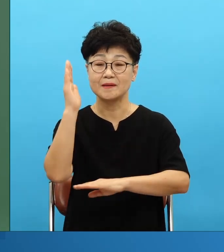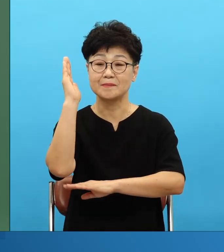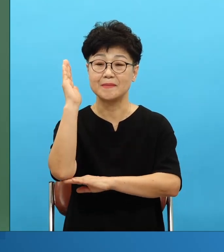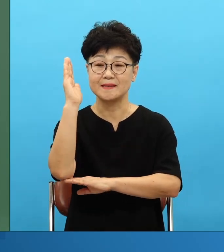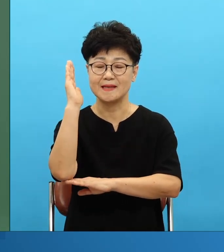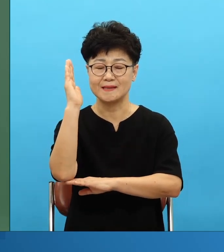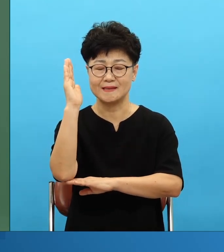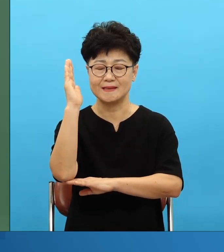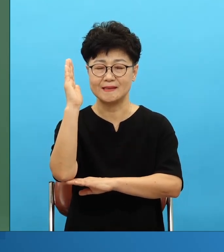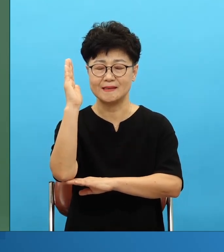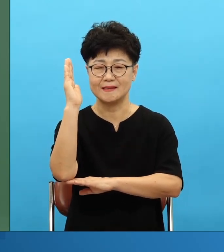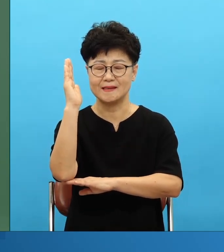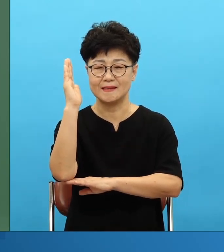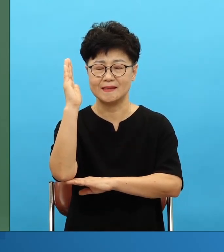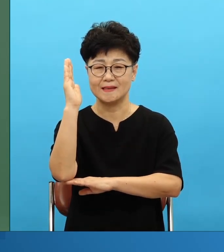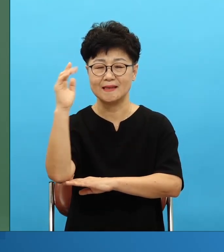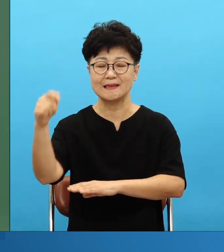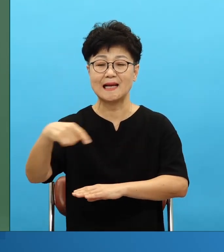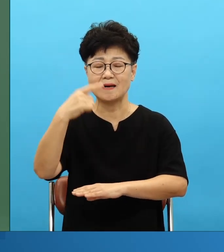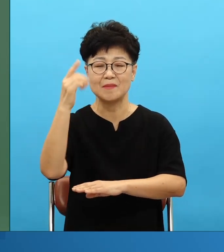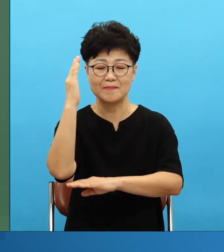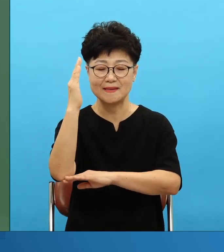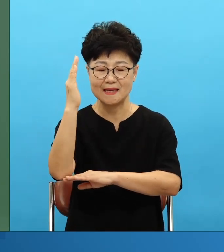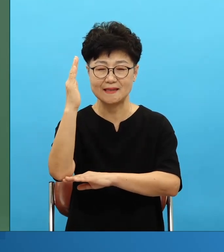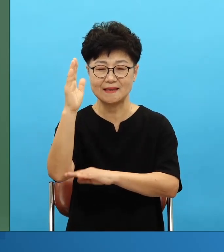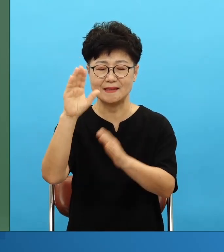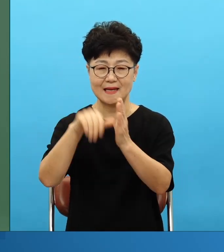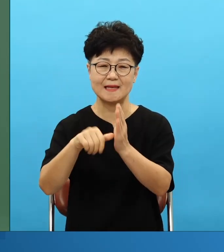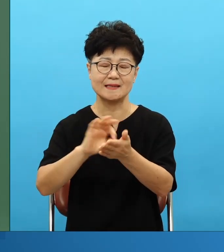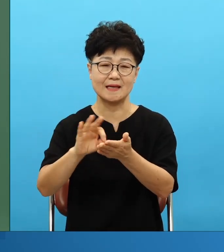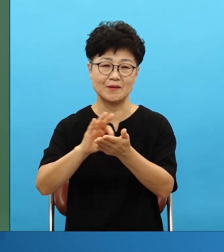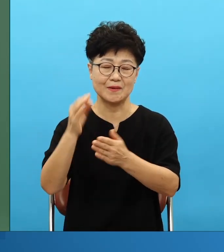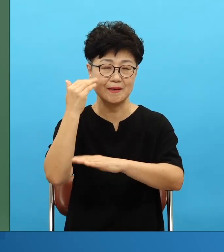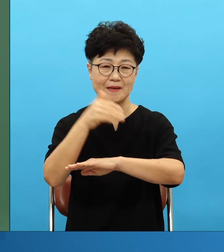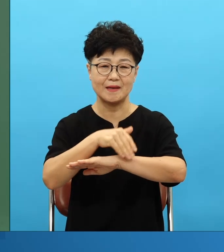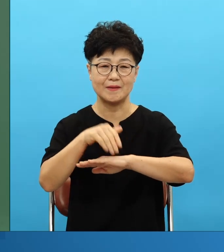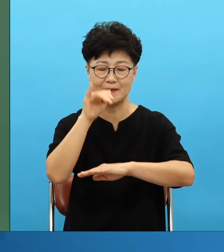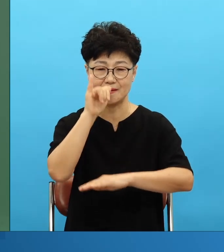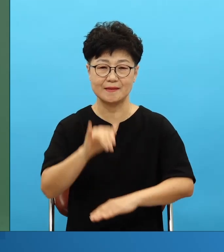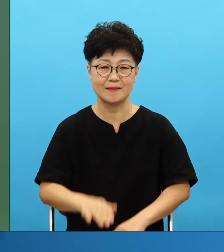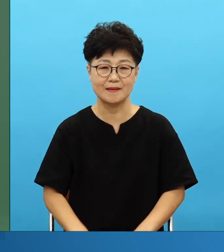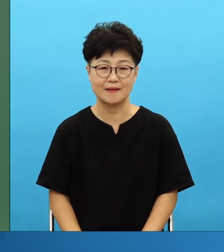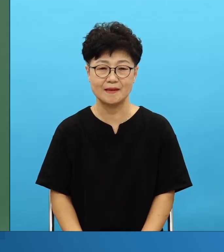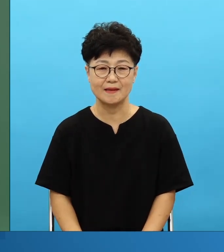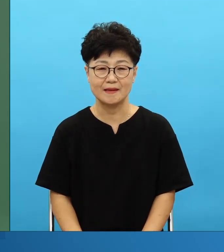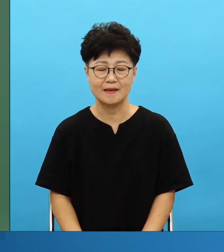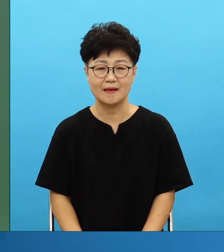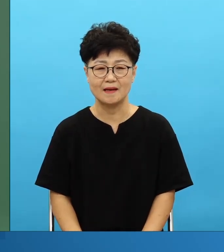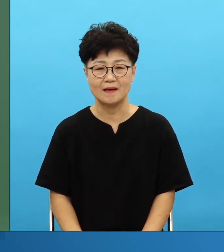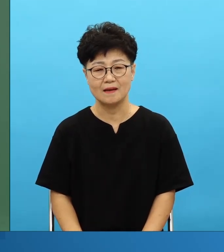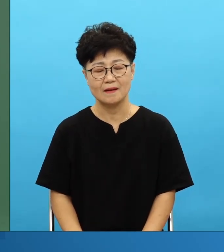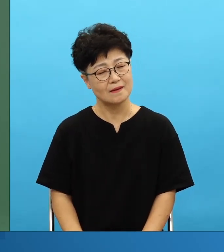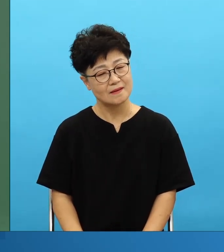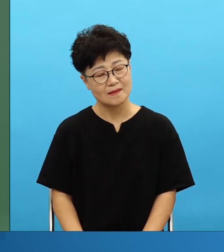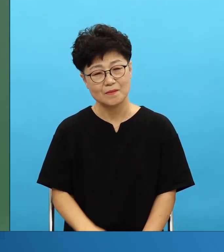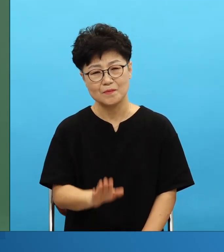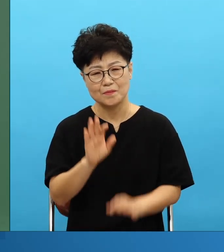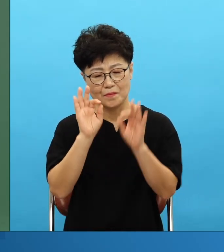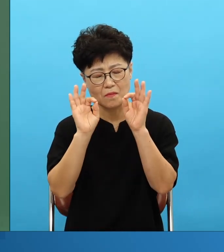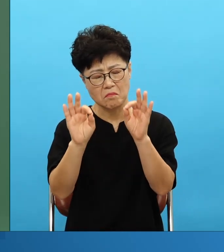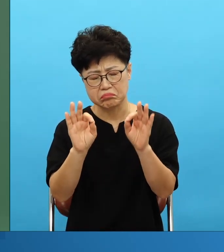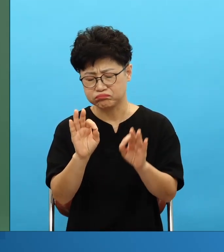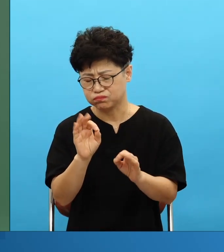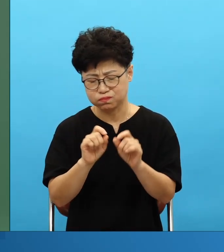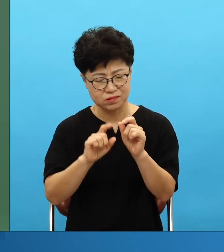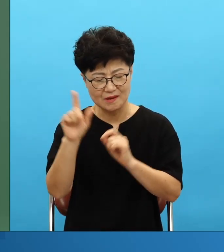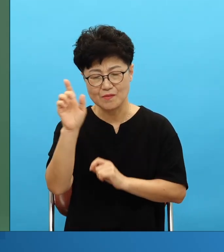this conference and what I'm saying these days in the messages. 실제로 복음 체험이 잘 안 되진 겁니다. And so realistically, people are not experiencing